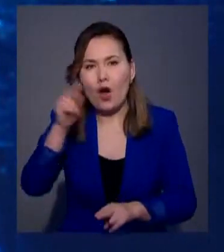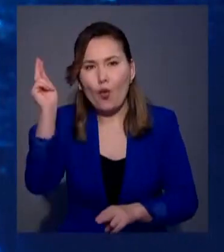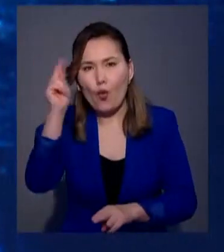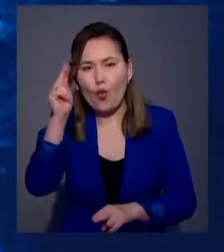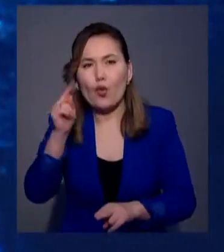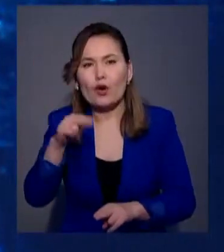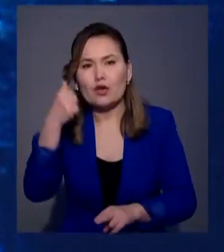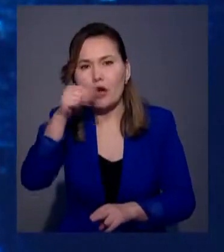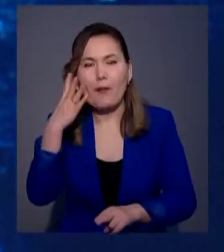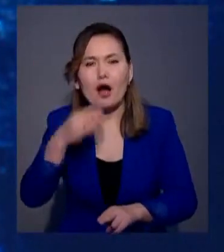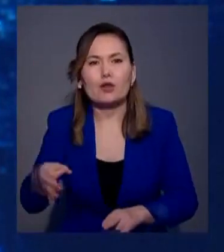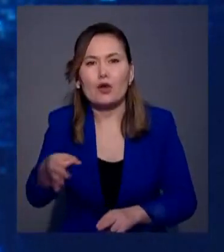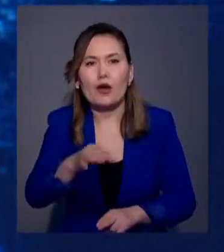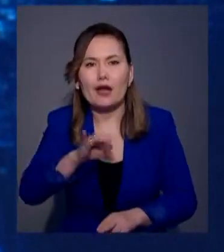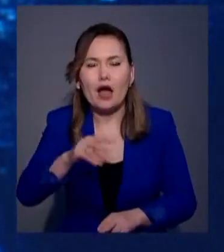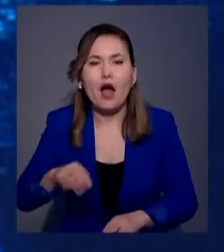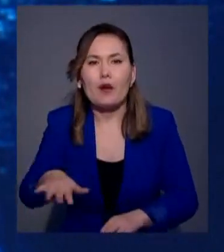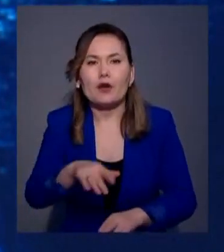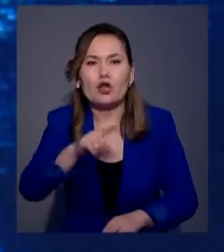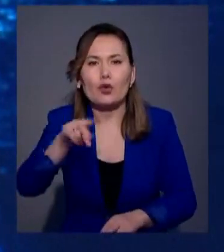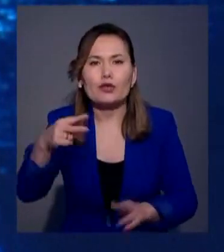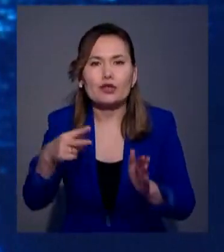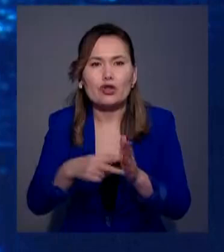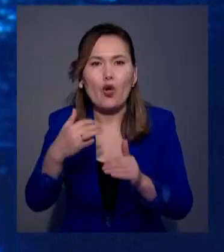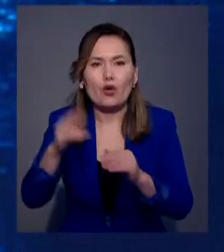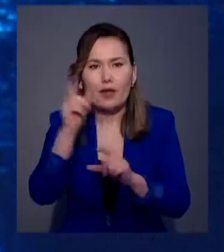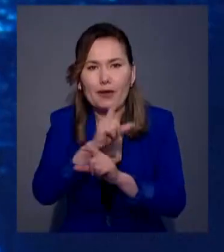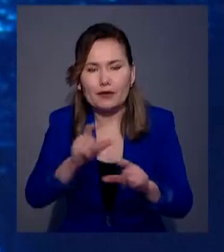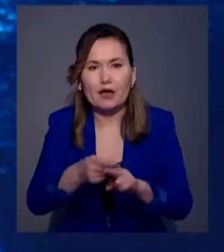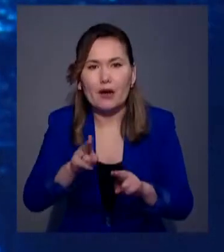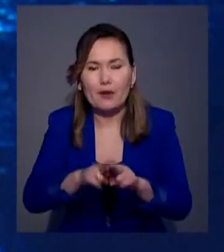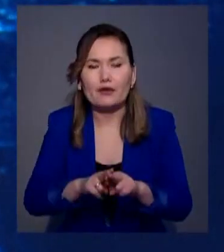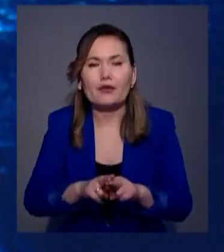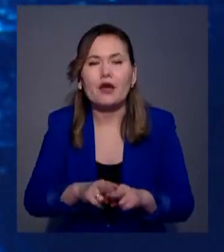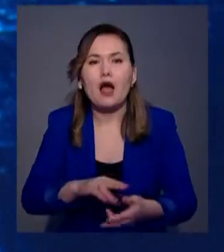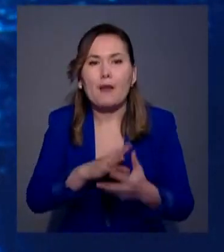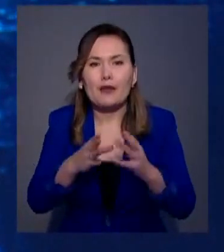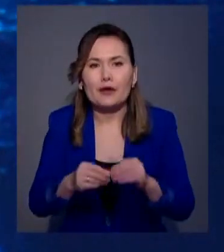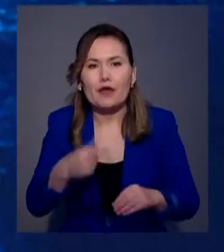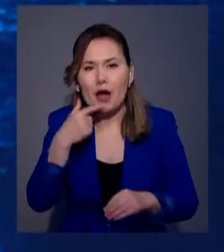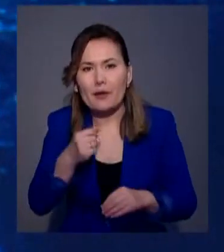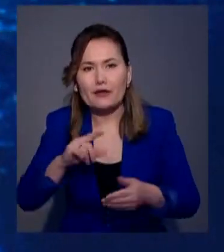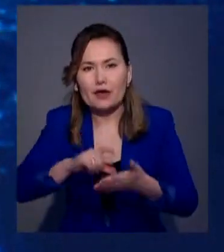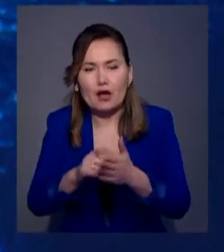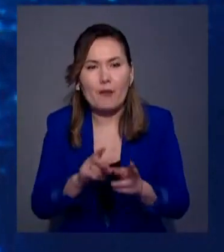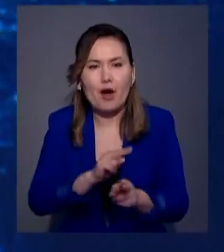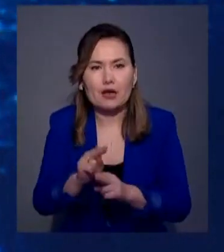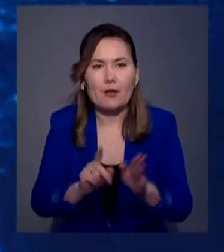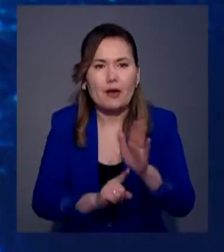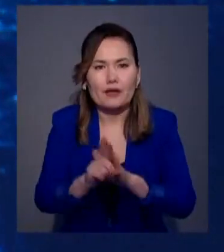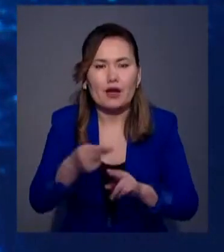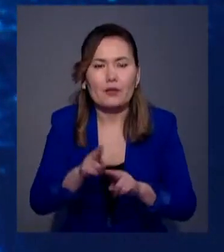жылында Алматы облысының Іле ауданындағы нөмірі 7-ші орта мектепте төтенше жағдайлар департаментінің кадеттер сыныбы ашылған